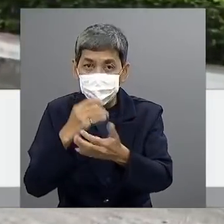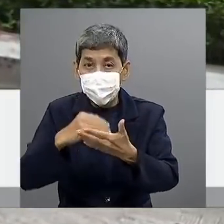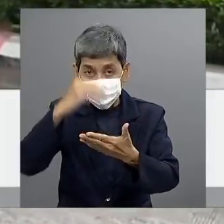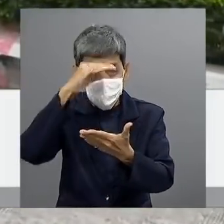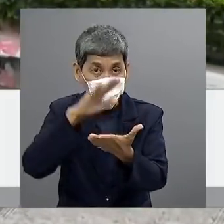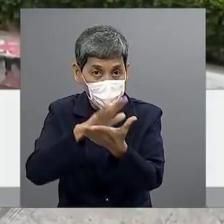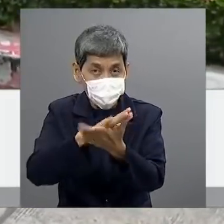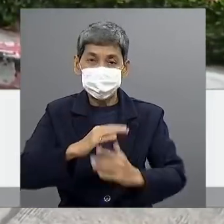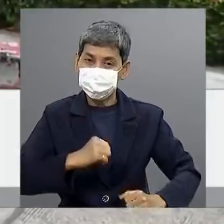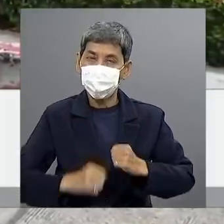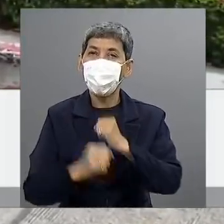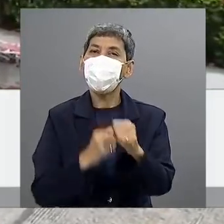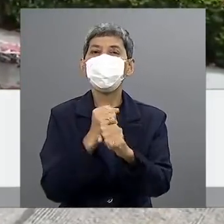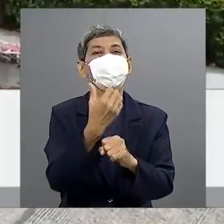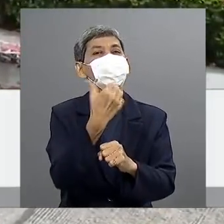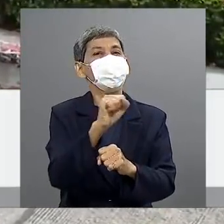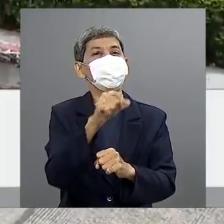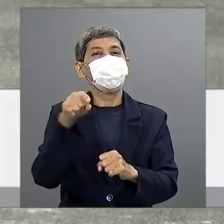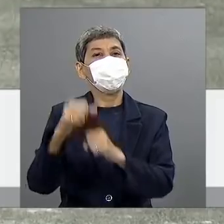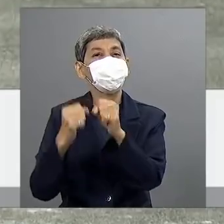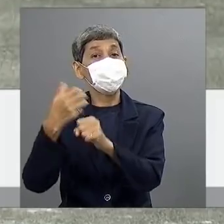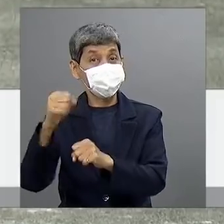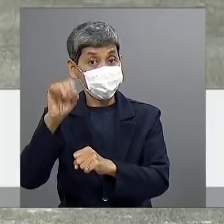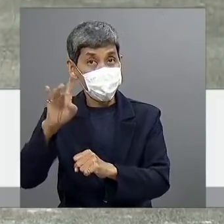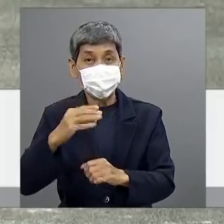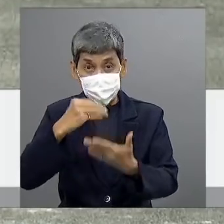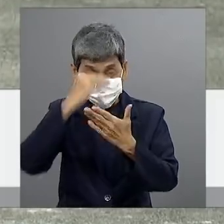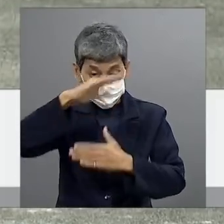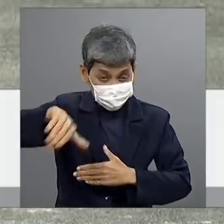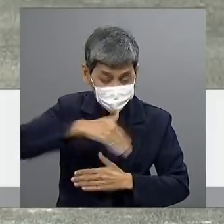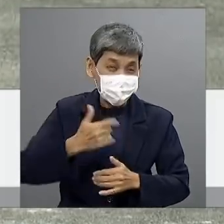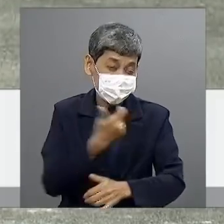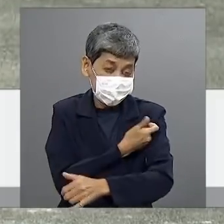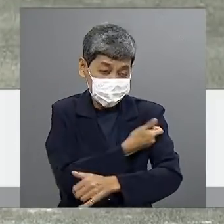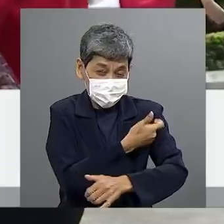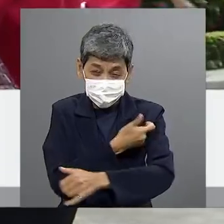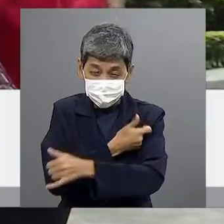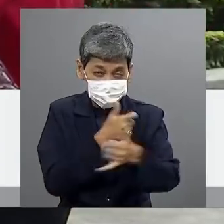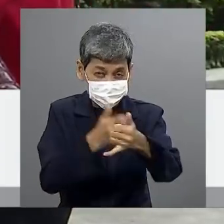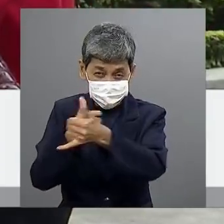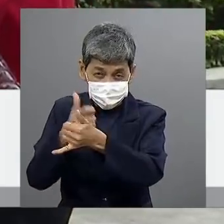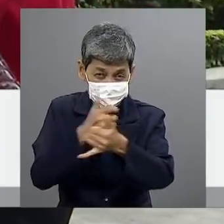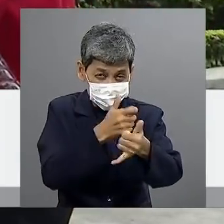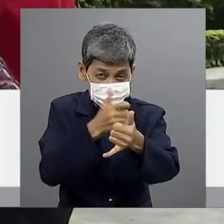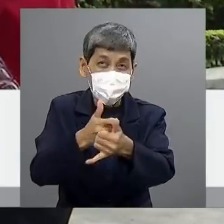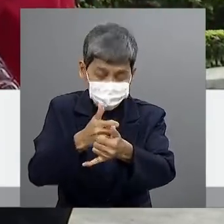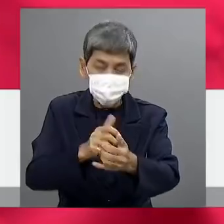อายุระหว่าง10ถึง18ปีจำนวนนักเรียนที่จะได้รับเข้าการฉีดวัคซีนมากเลยทีเดียวนะคะมากกว่า